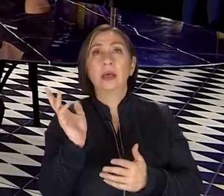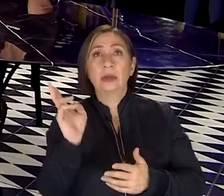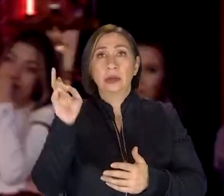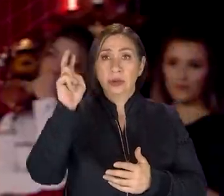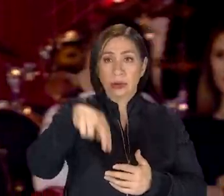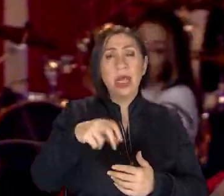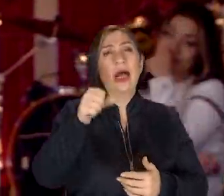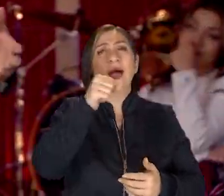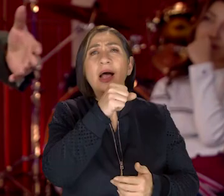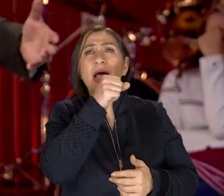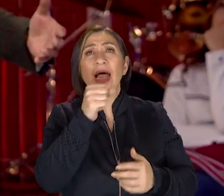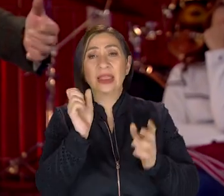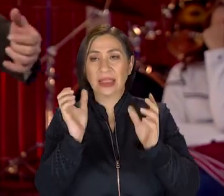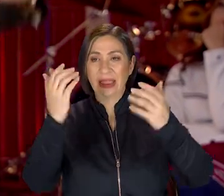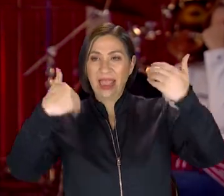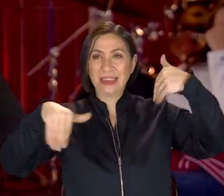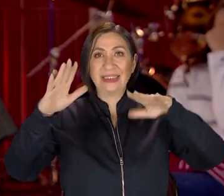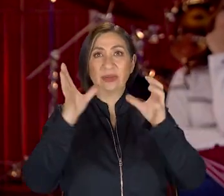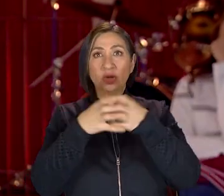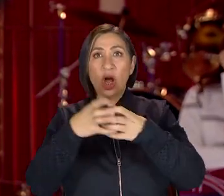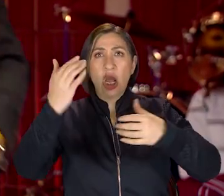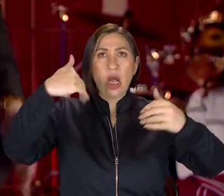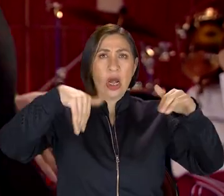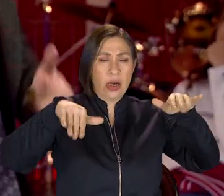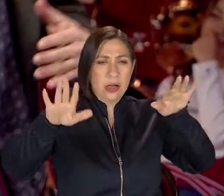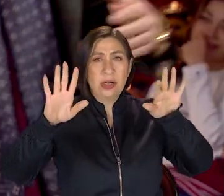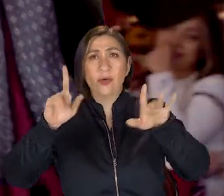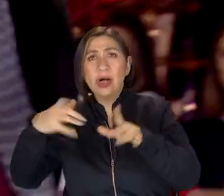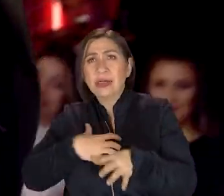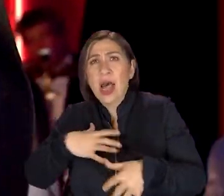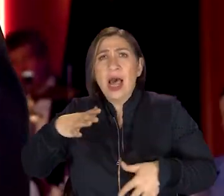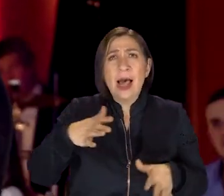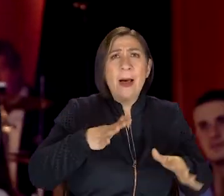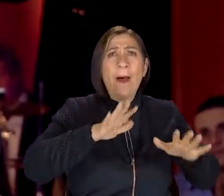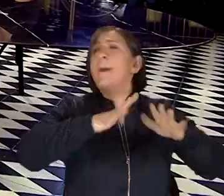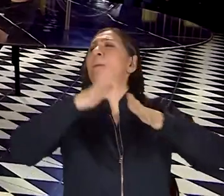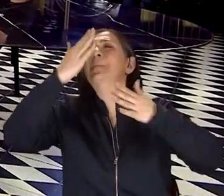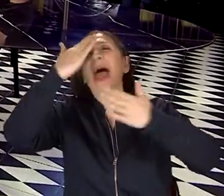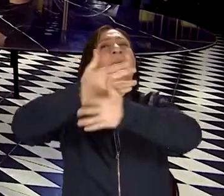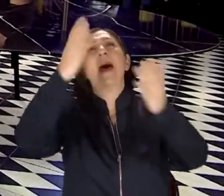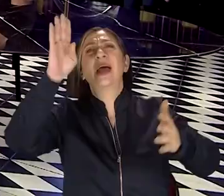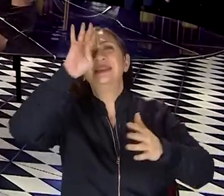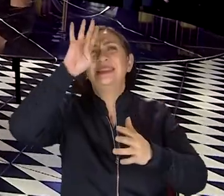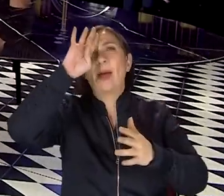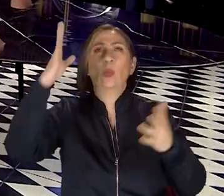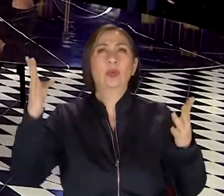Çıktı. Dans grubu geldi. Hafşır hafşır hafşır. Bu da danslar. Merhaba İstanbul.